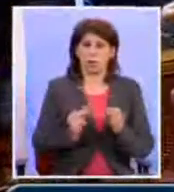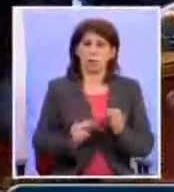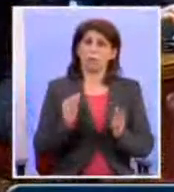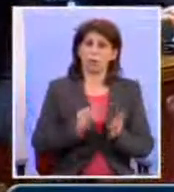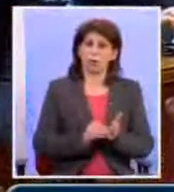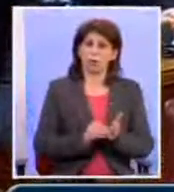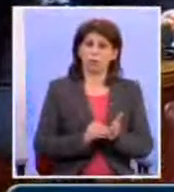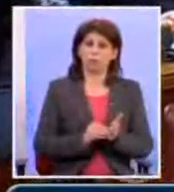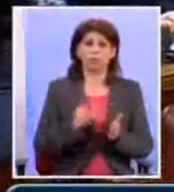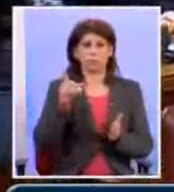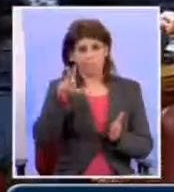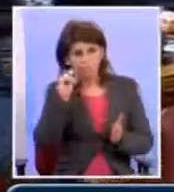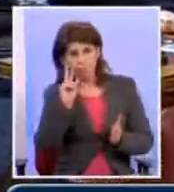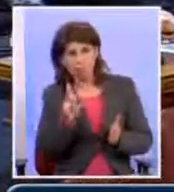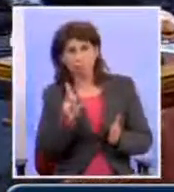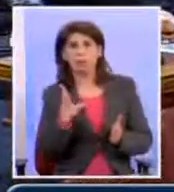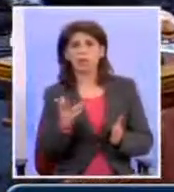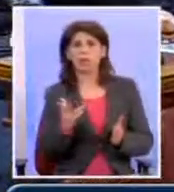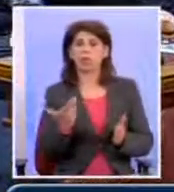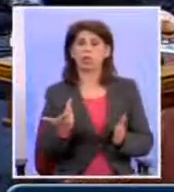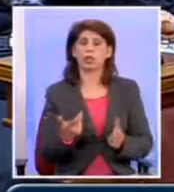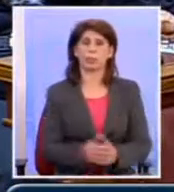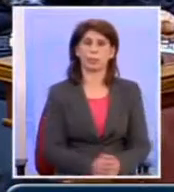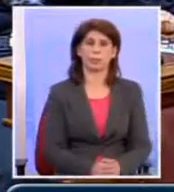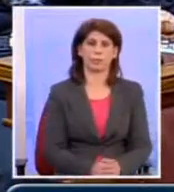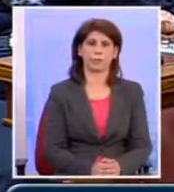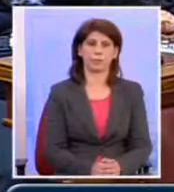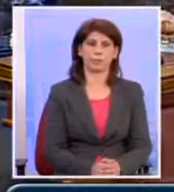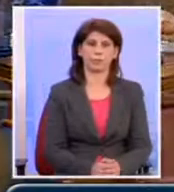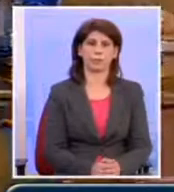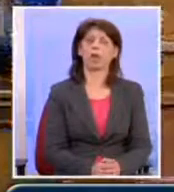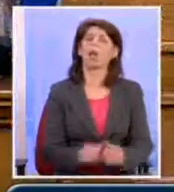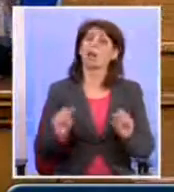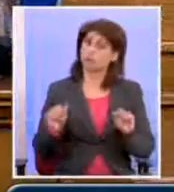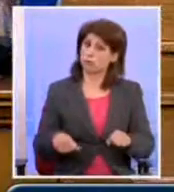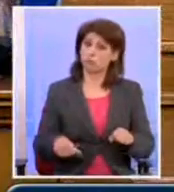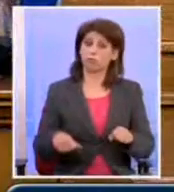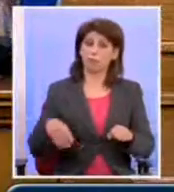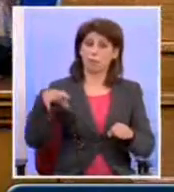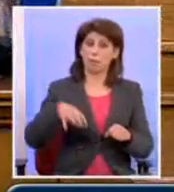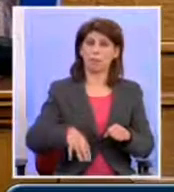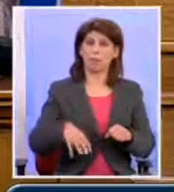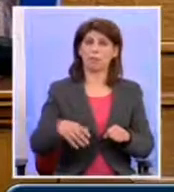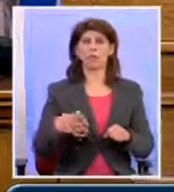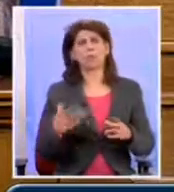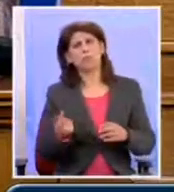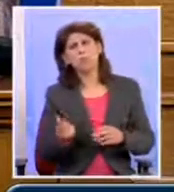επίσης μου έγινε αισθητό είναι το γεγονός ότι βεβαίως την περίοδο που λίγο